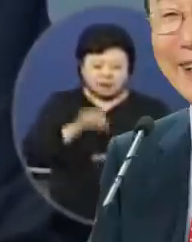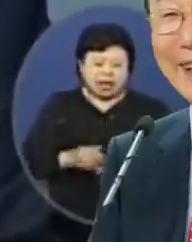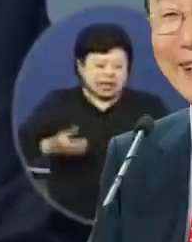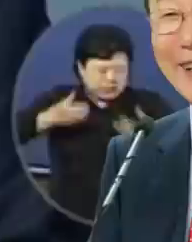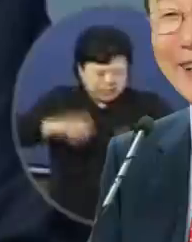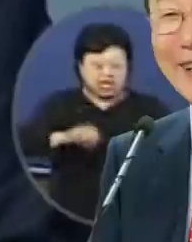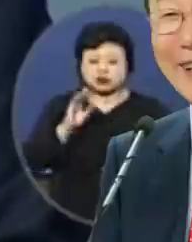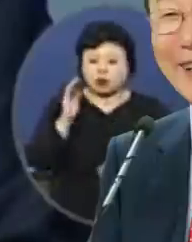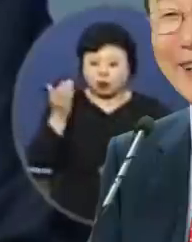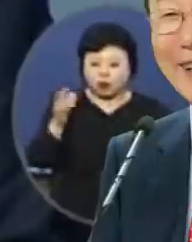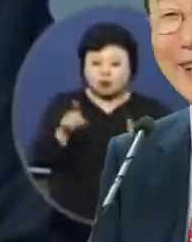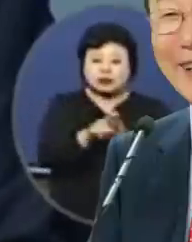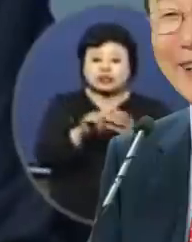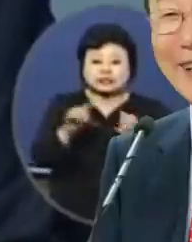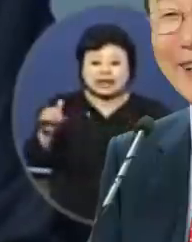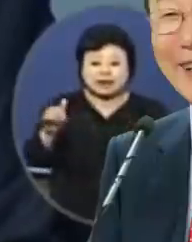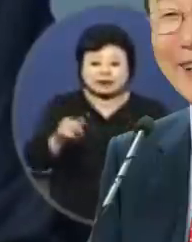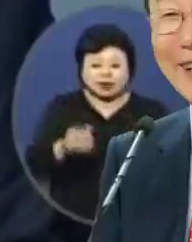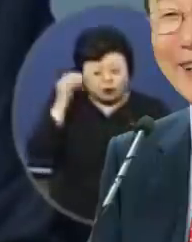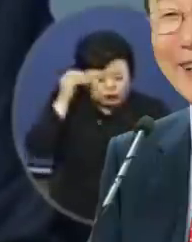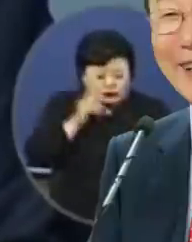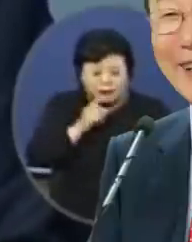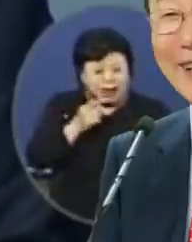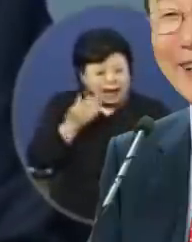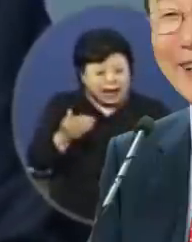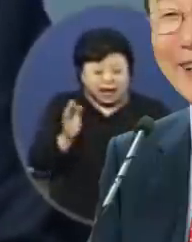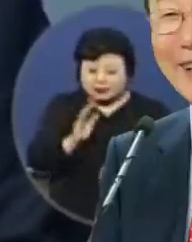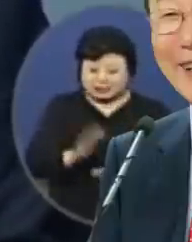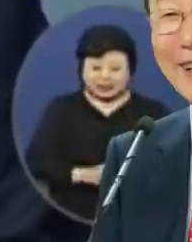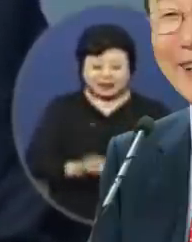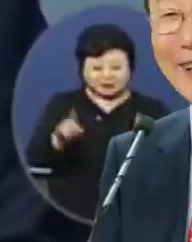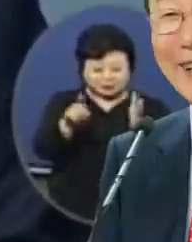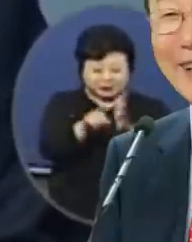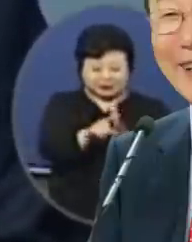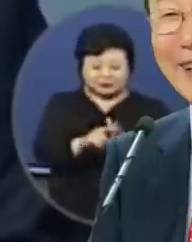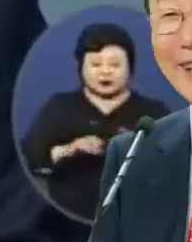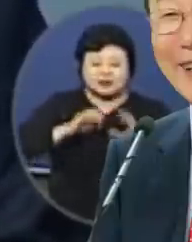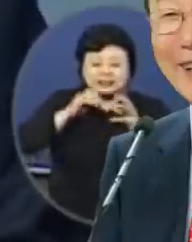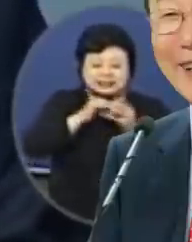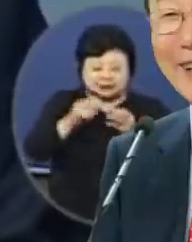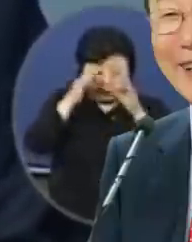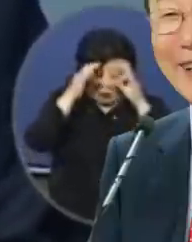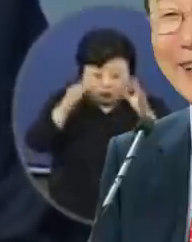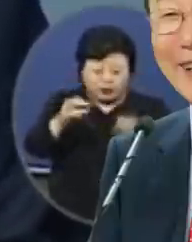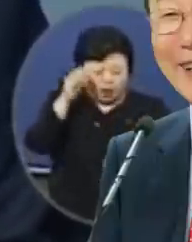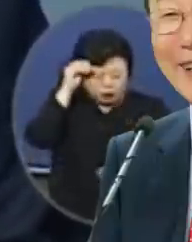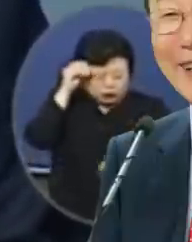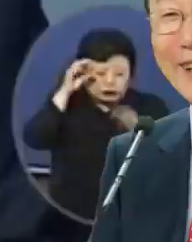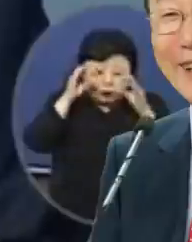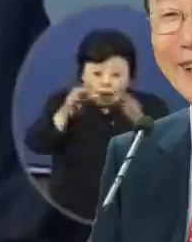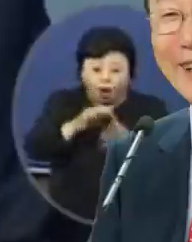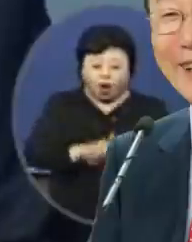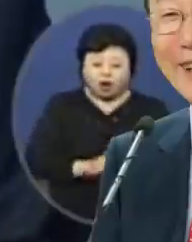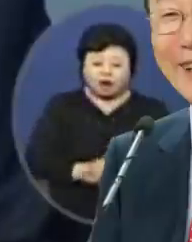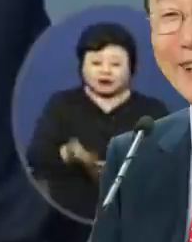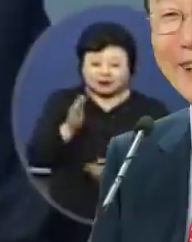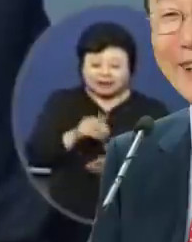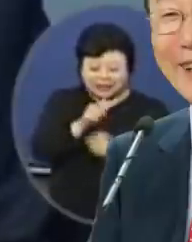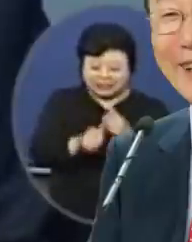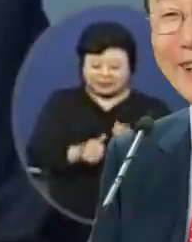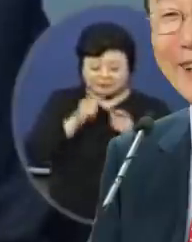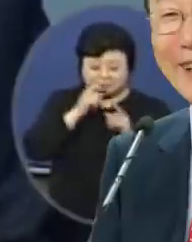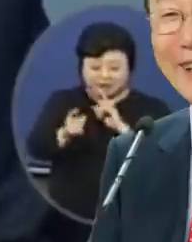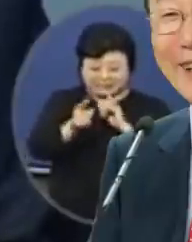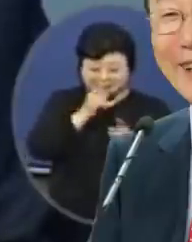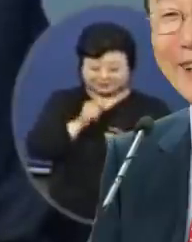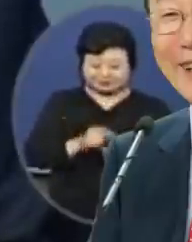깨집니다. 그런 무식한 소리를 어떻게 합니까? 믿음은 세상 사람들 보기에는 무식하게 보입니다. 그러나 하나님의